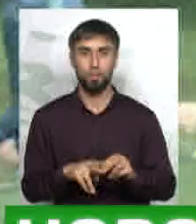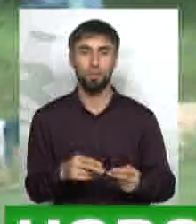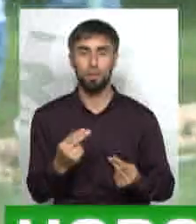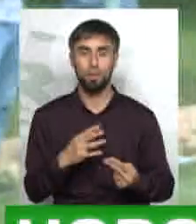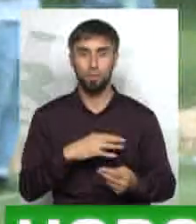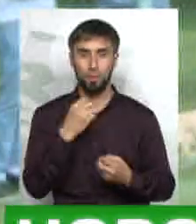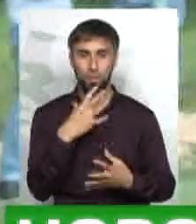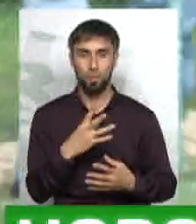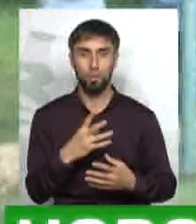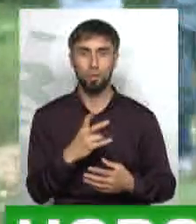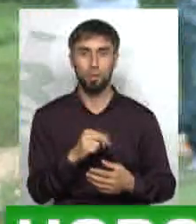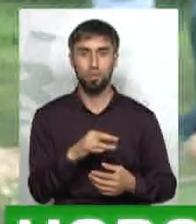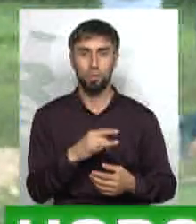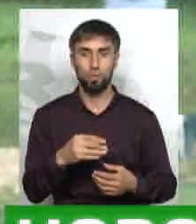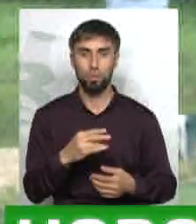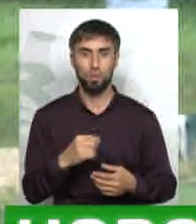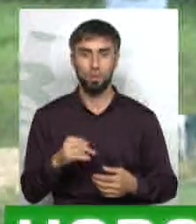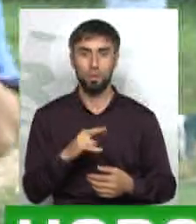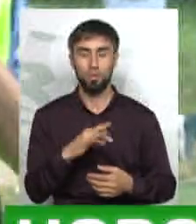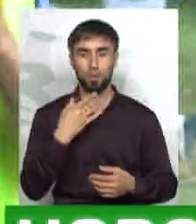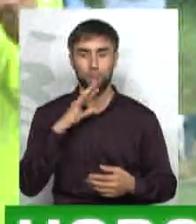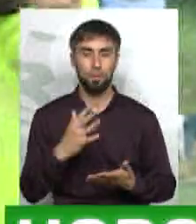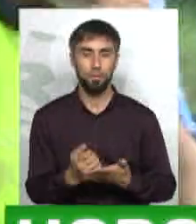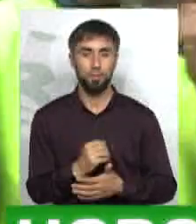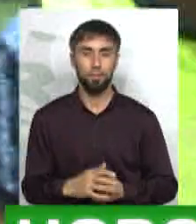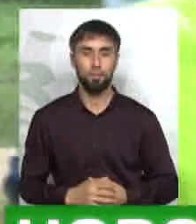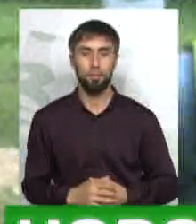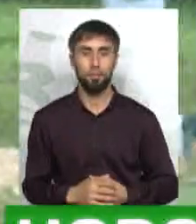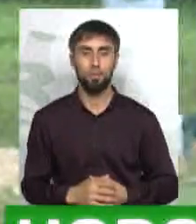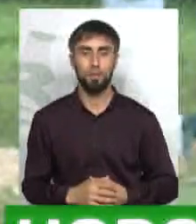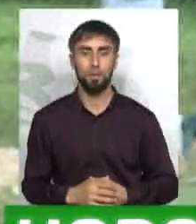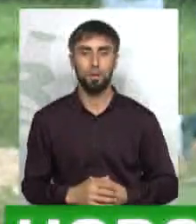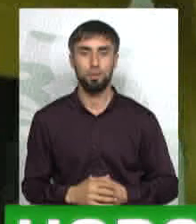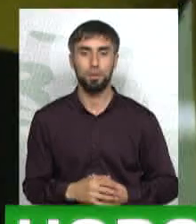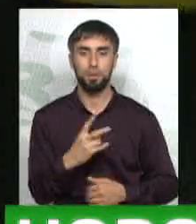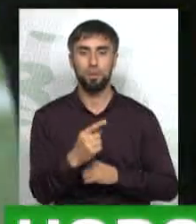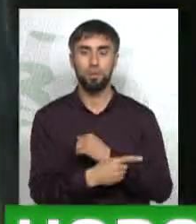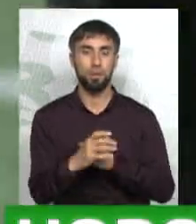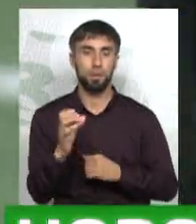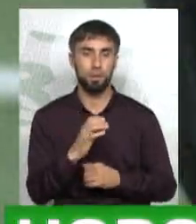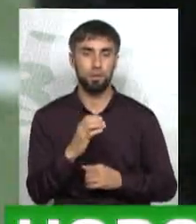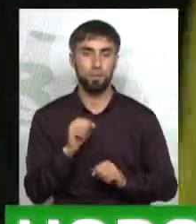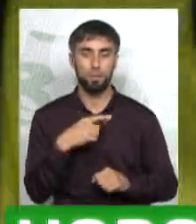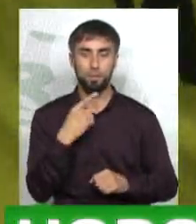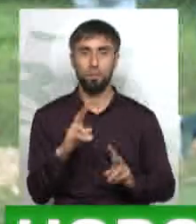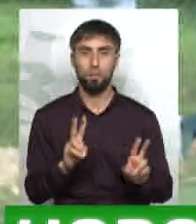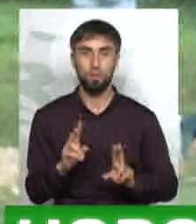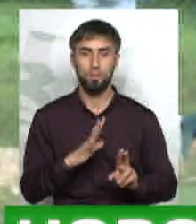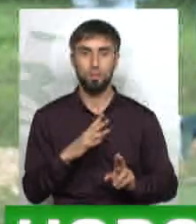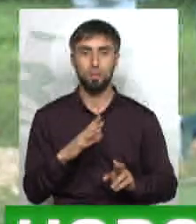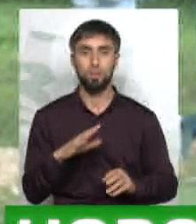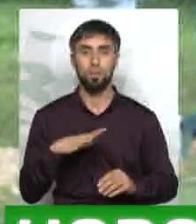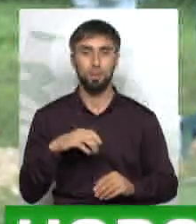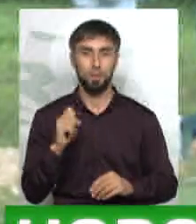была хорошая, напряженная. Ну, алхамдулиллах, выиграли на последних секундах, можно сказать. 2-2 было, потом